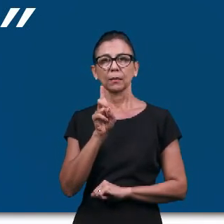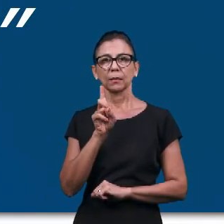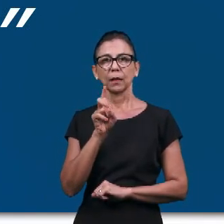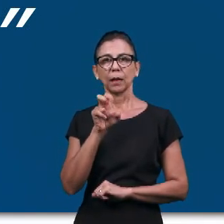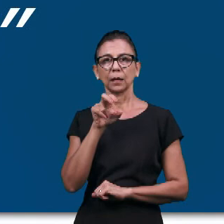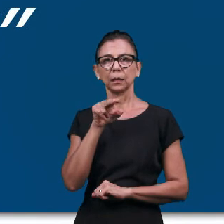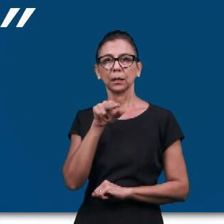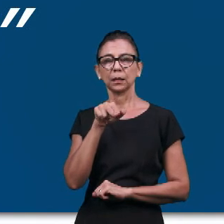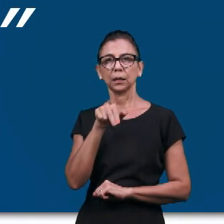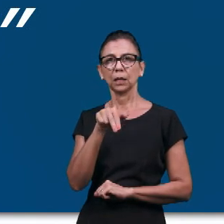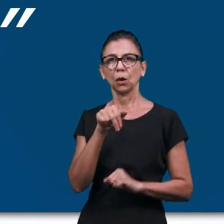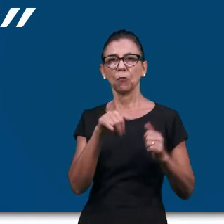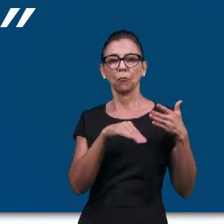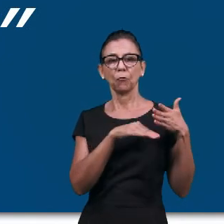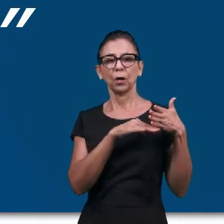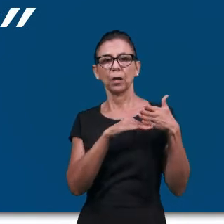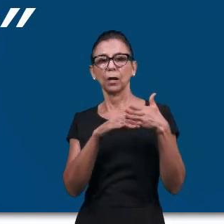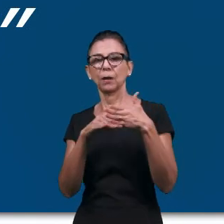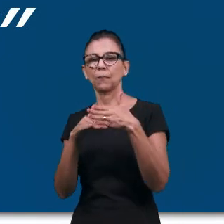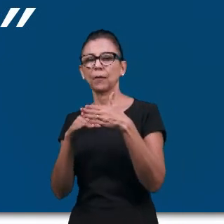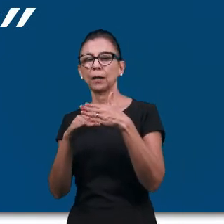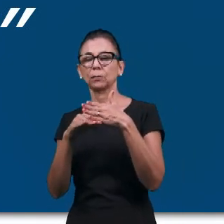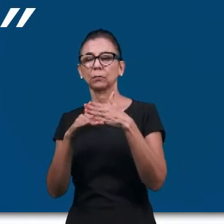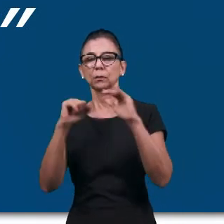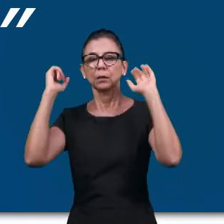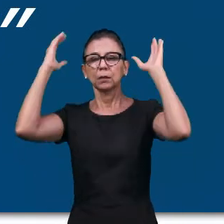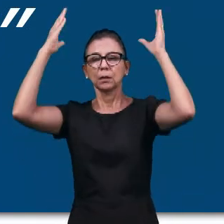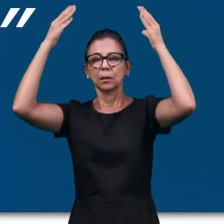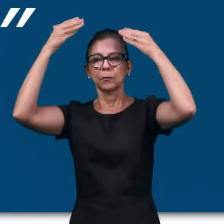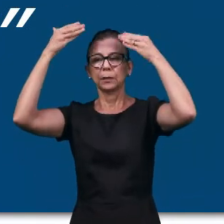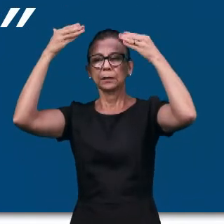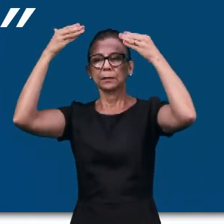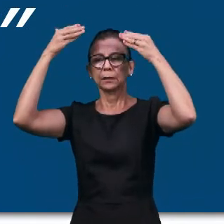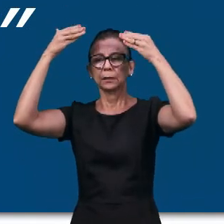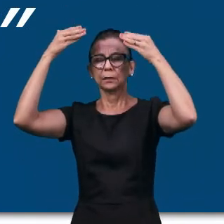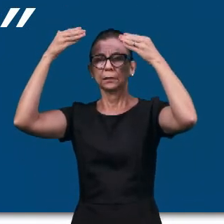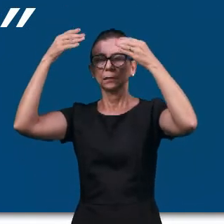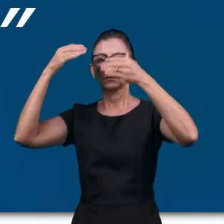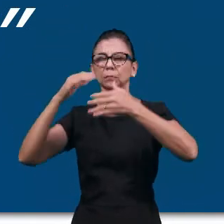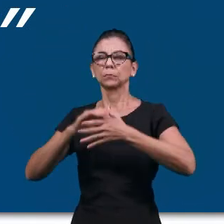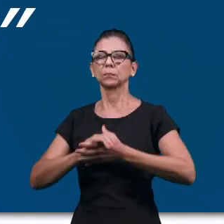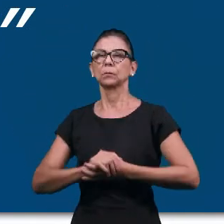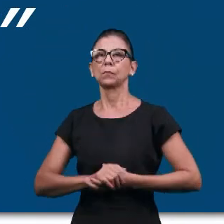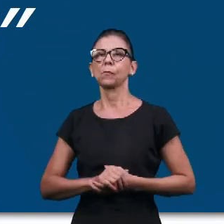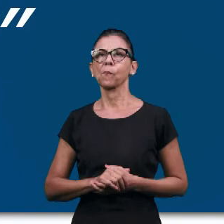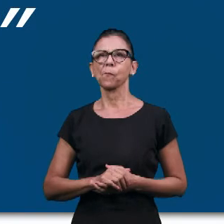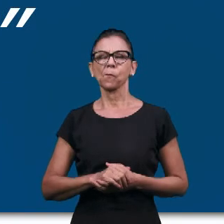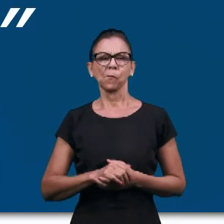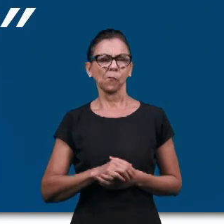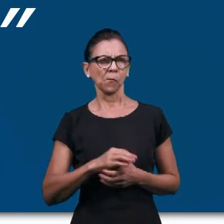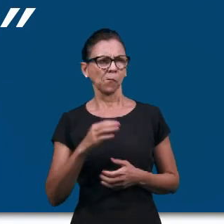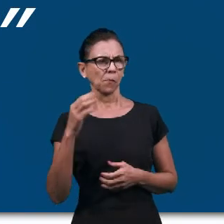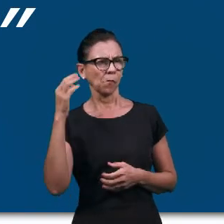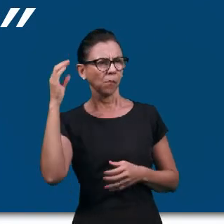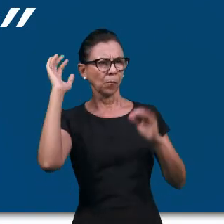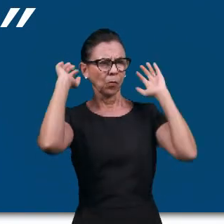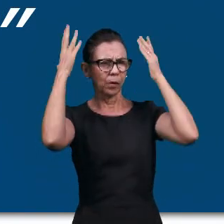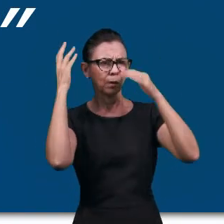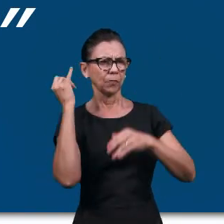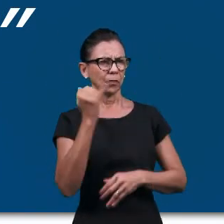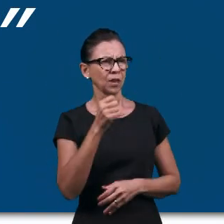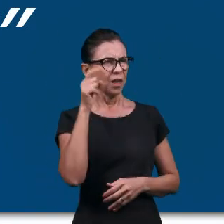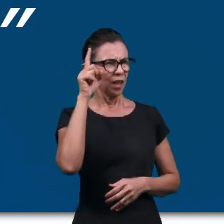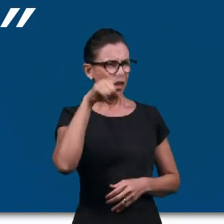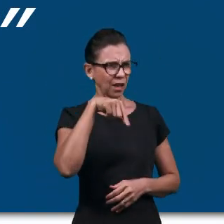Так говорит нам Слово Божье. Тогда введен был Даниил пред царя. И царь